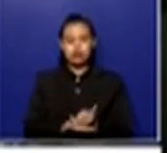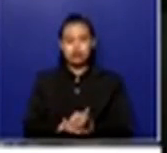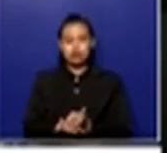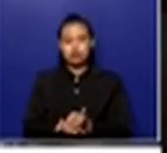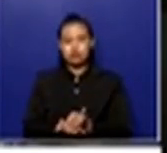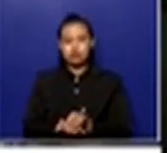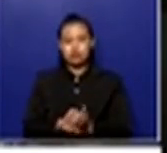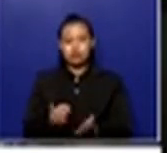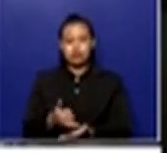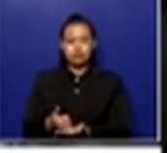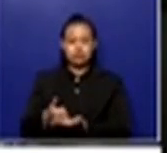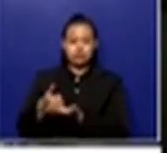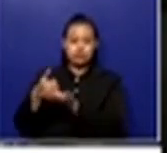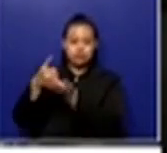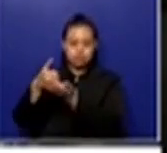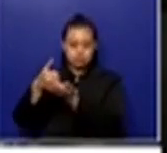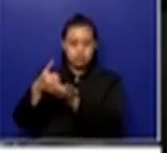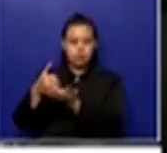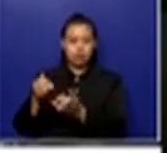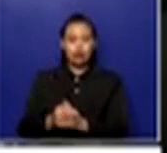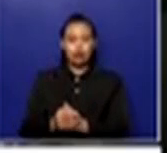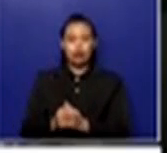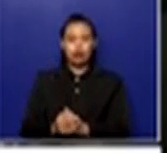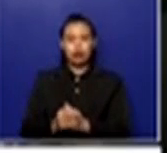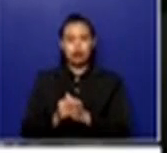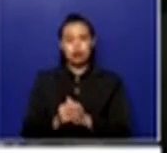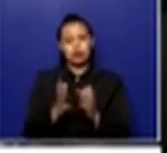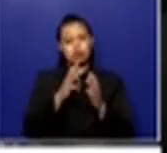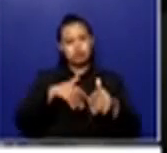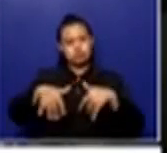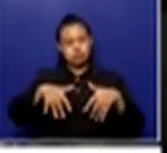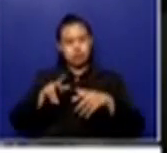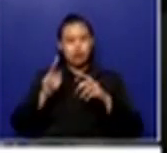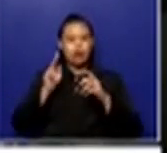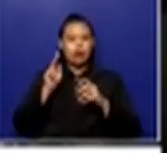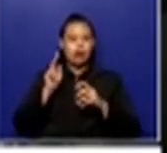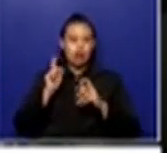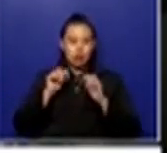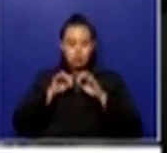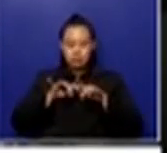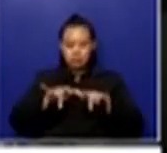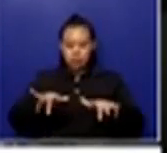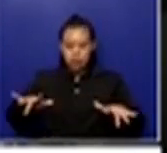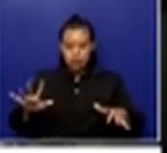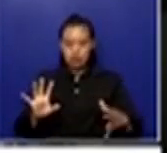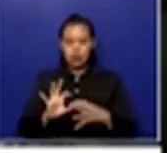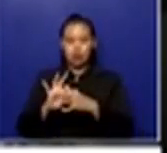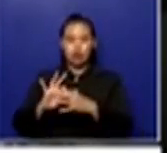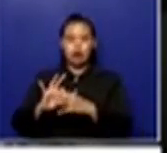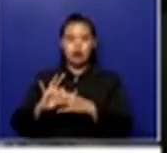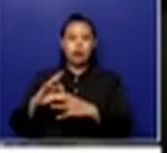รือให้ความรู้ให้ข้อมูลกับประชาชนโดยเฉพาะเยาวชนรุ่นใหม่ๆถึงพระมหากรุณาธิคุณ